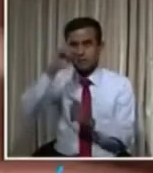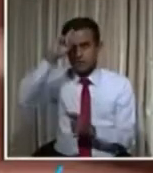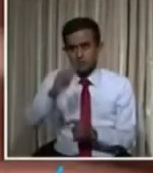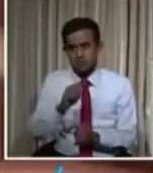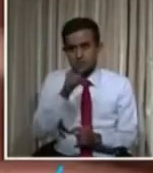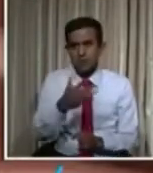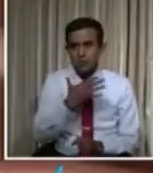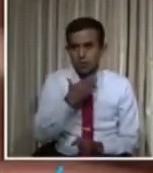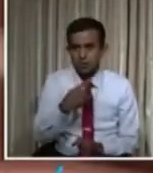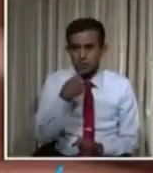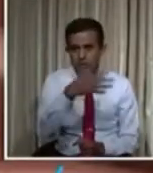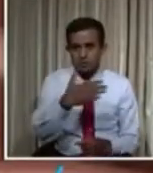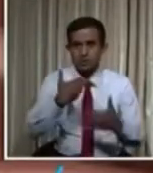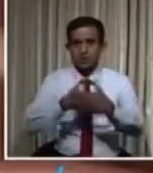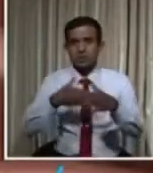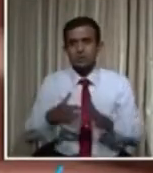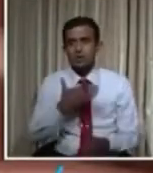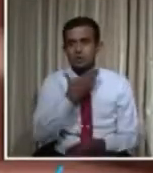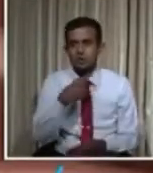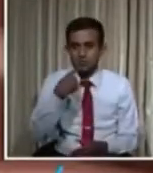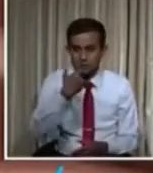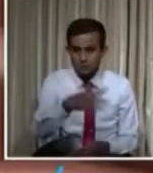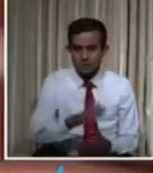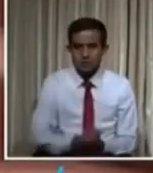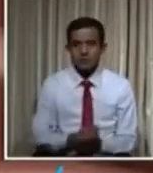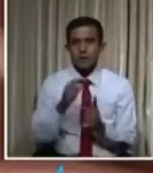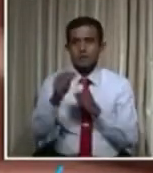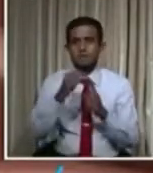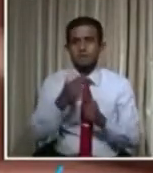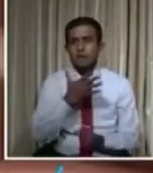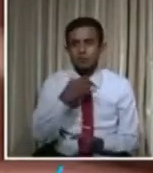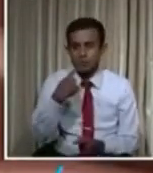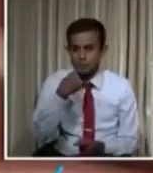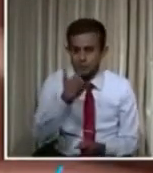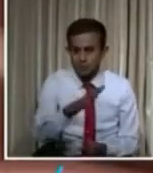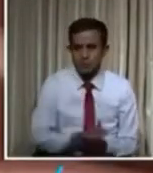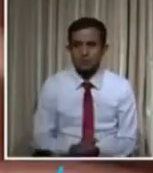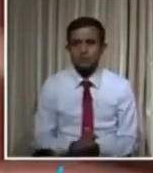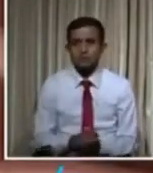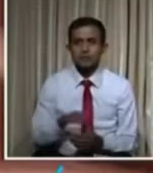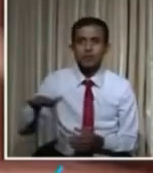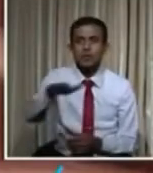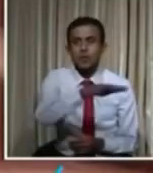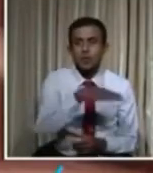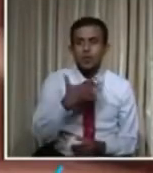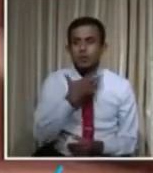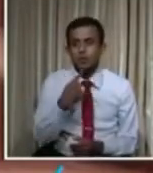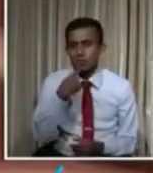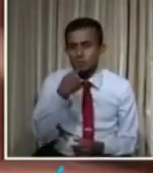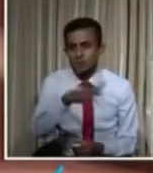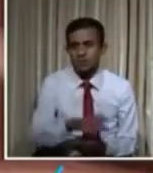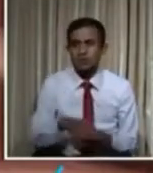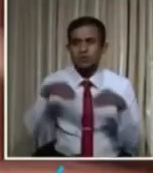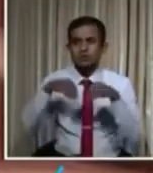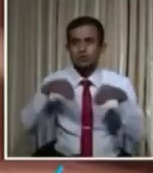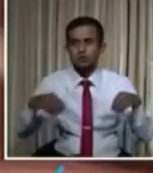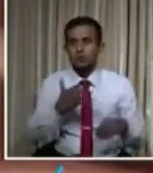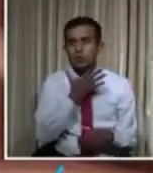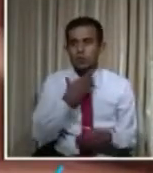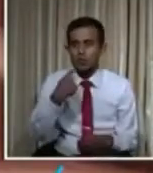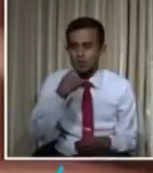කිව්වා කැබිනට් එකට බොරු කිව්වා පාර්ලිමේන්තුවට බොරු කිව්වා ජනතාවට බොරු කිව්වා ගොවීන්ට බොරු